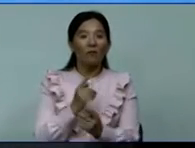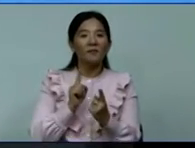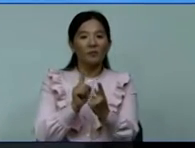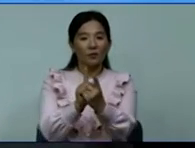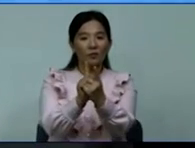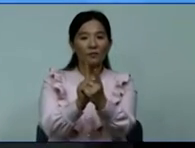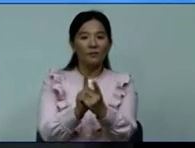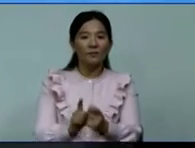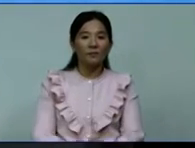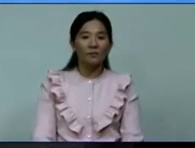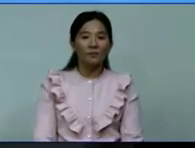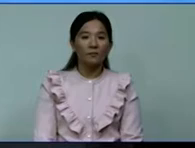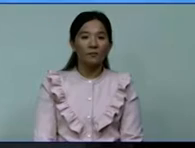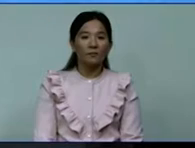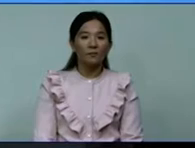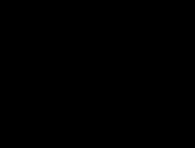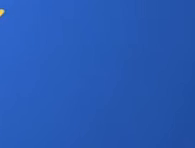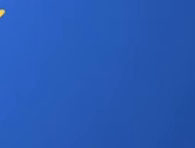встреч!